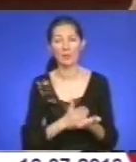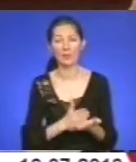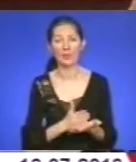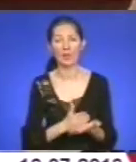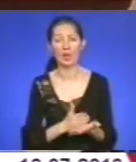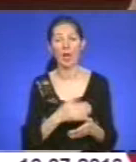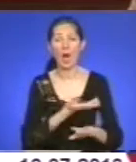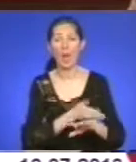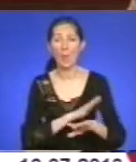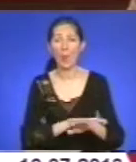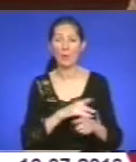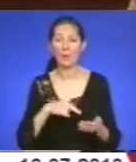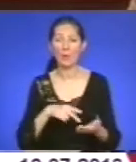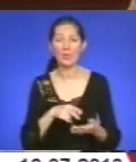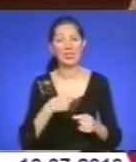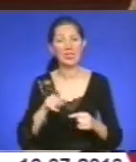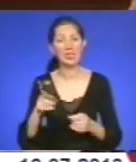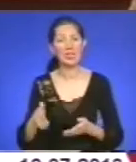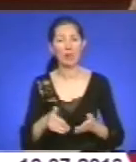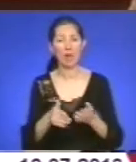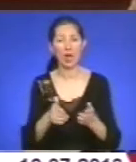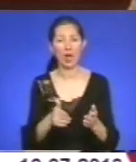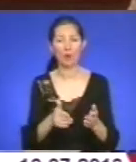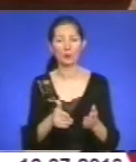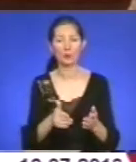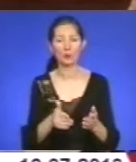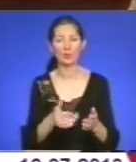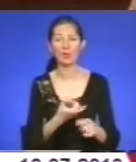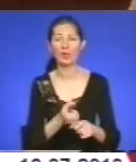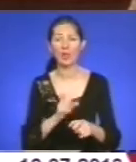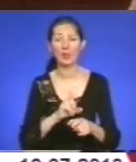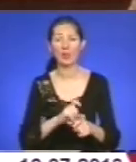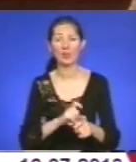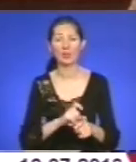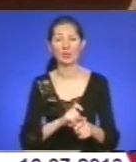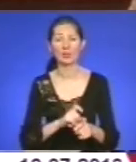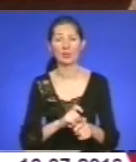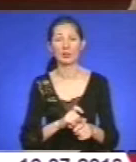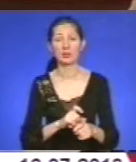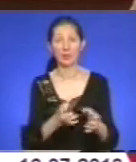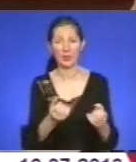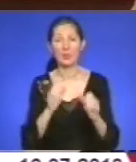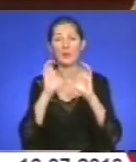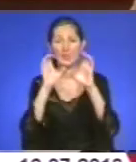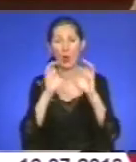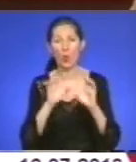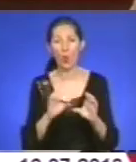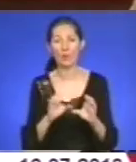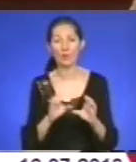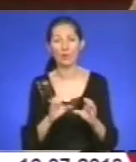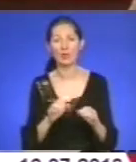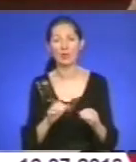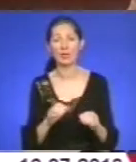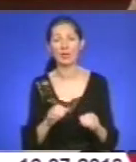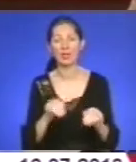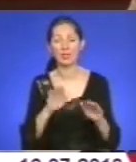В Польщі пішли трошки іншим шляхом, більш з прийняттям законів і вирішення